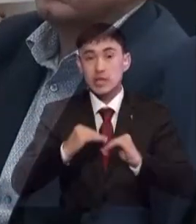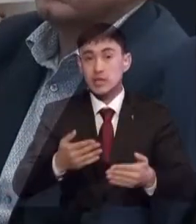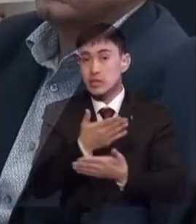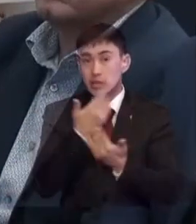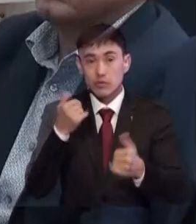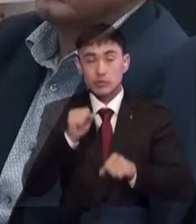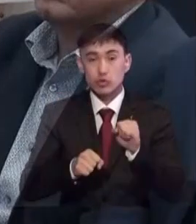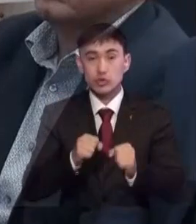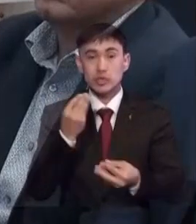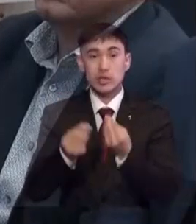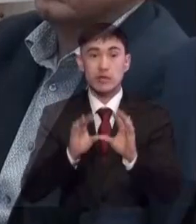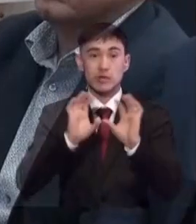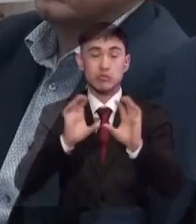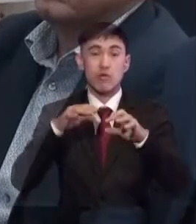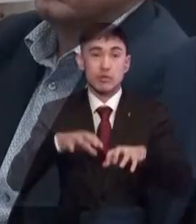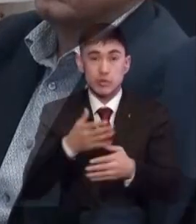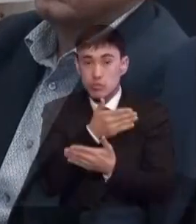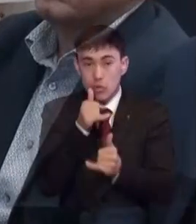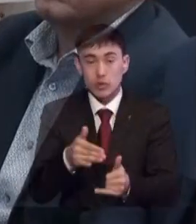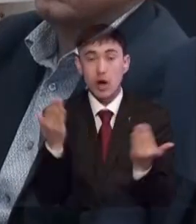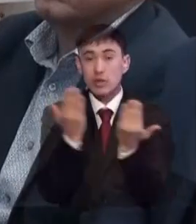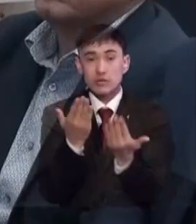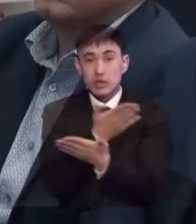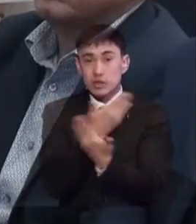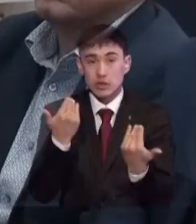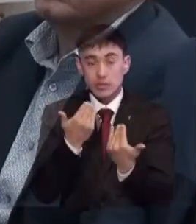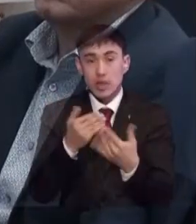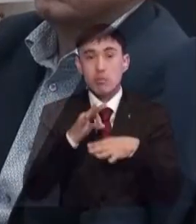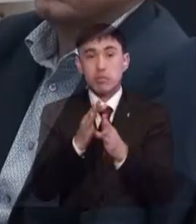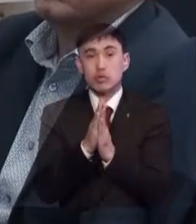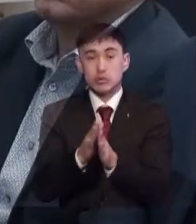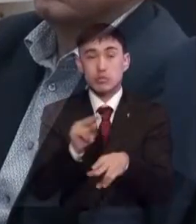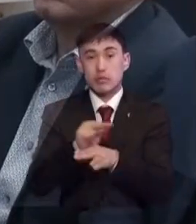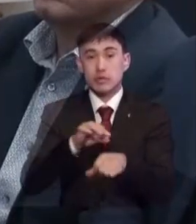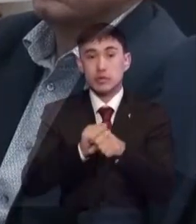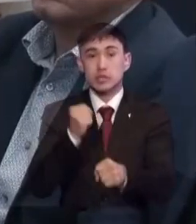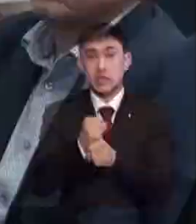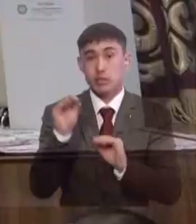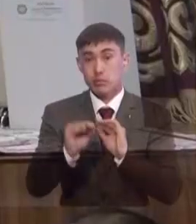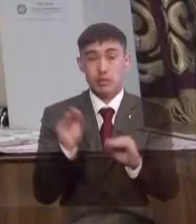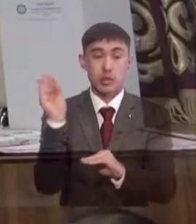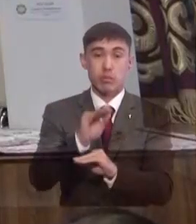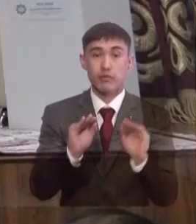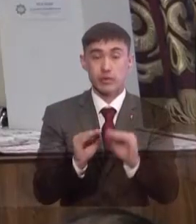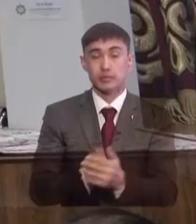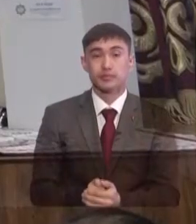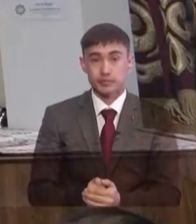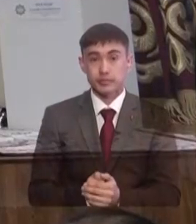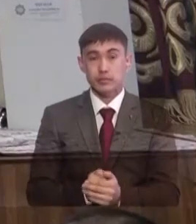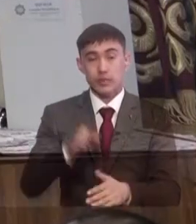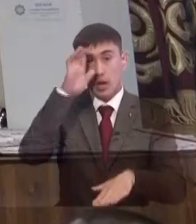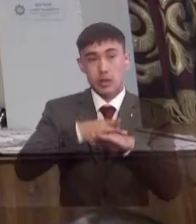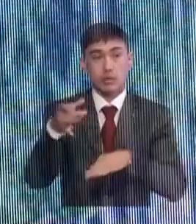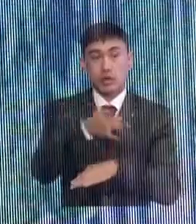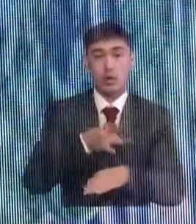волейбол и баскетбол. Также нет актового зала. Поэтому просим провести капитальный ремонт и сделать пристройку. Аким района Нурбахат